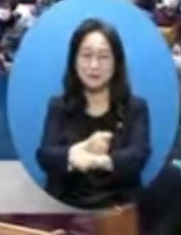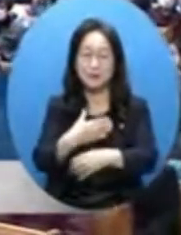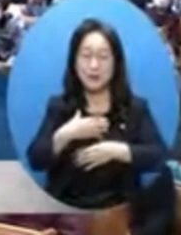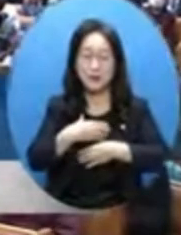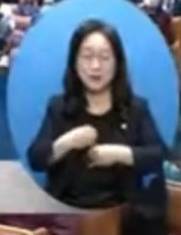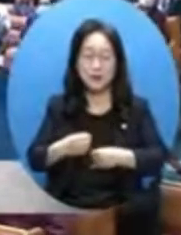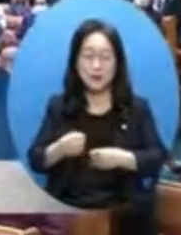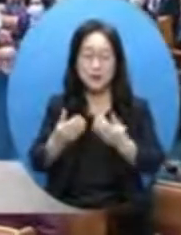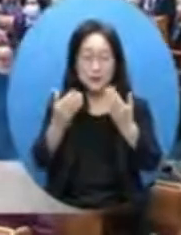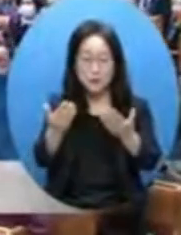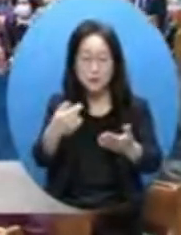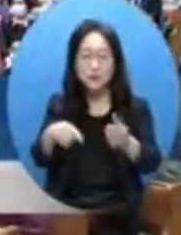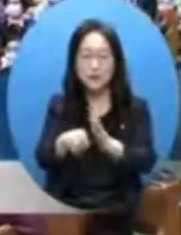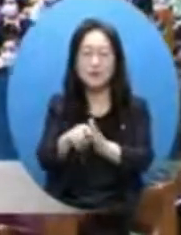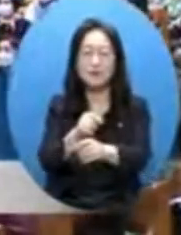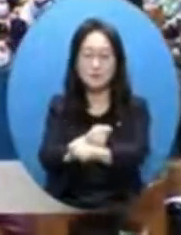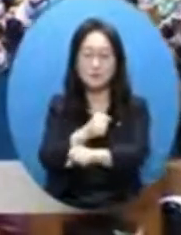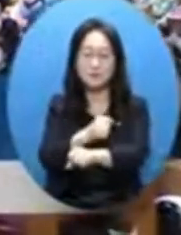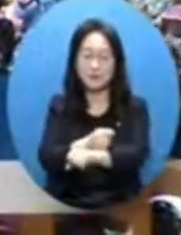평안을 주려 하심이라.